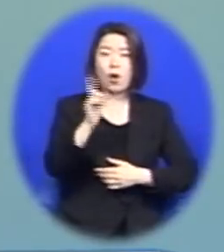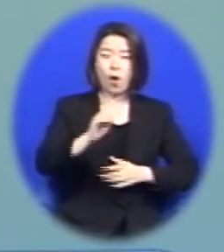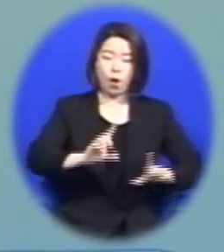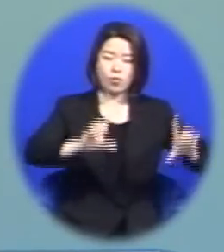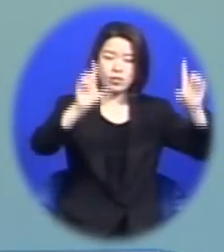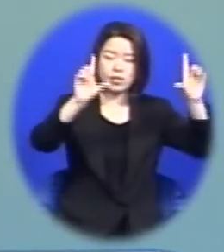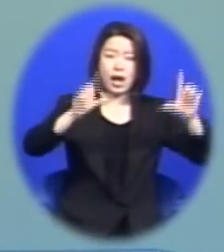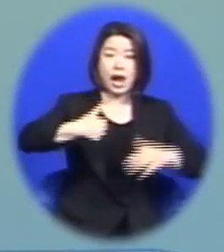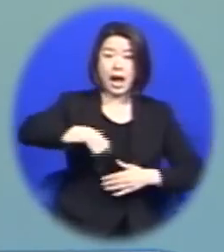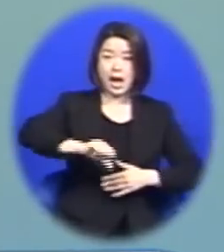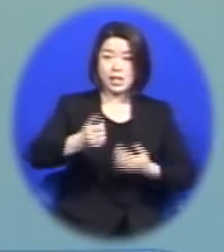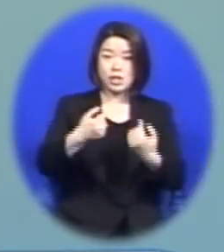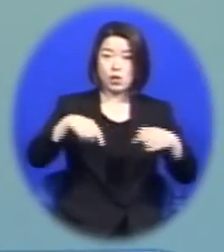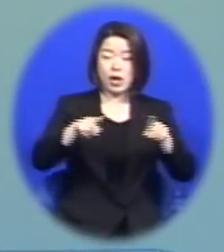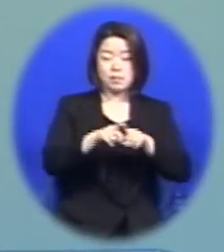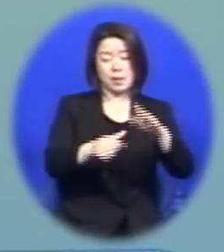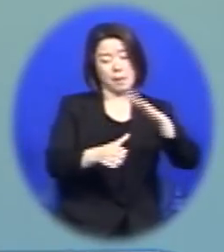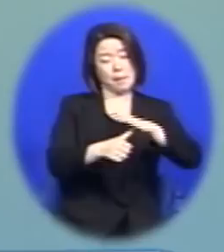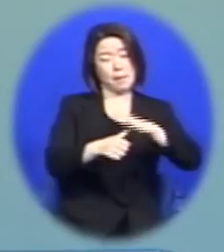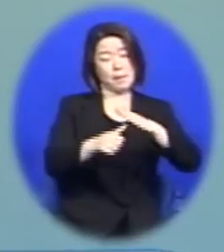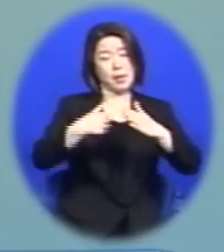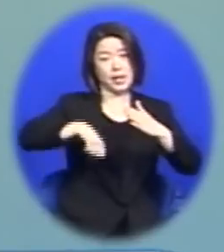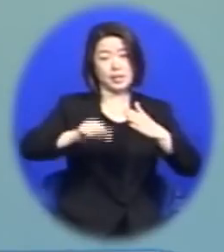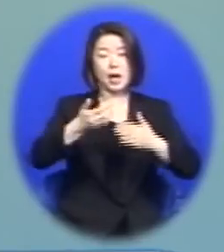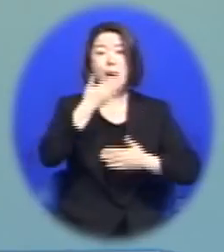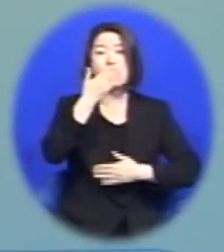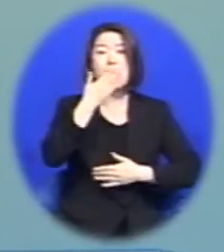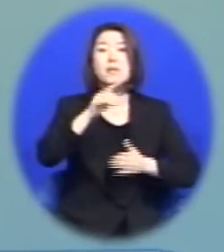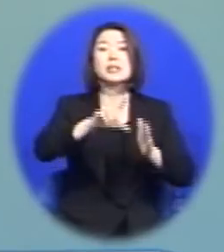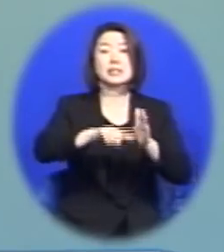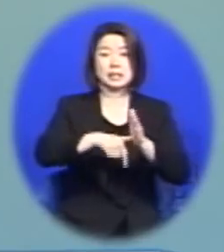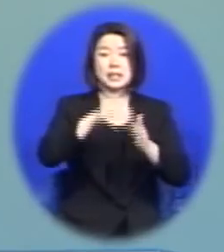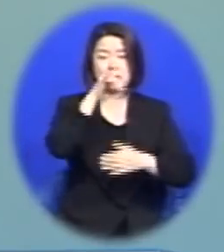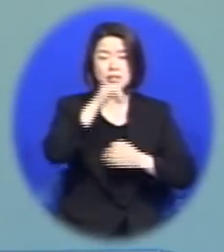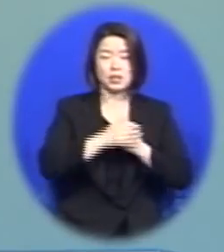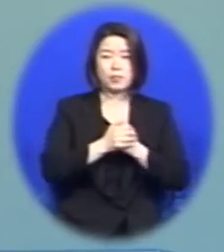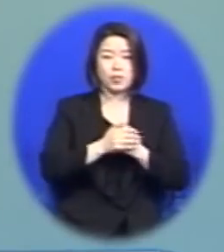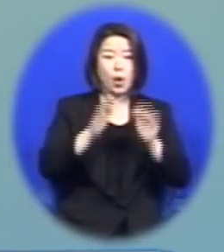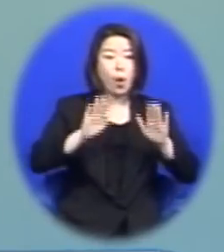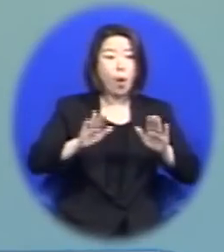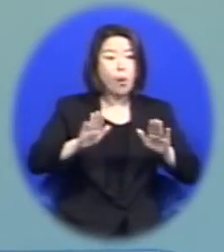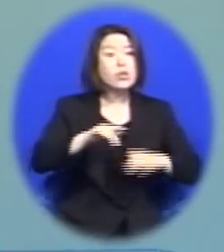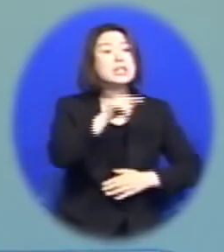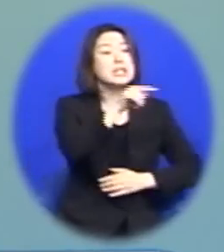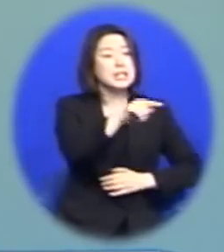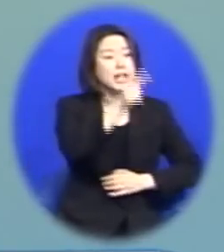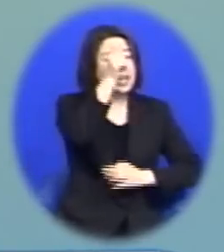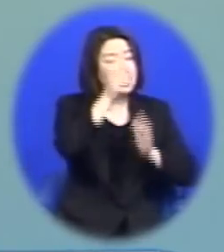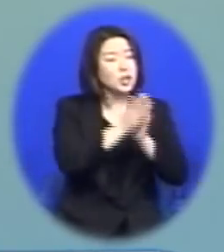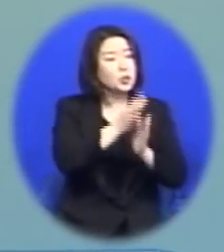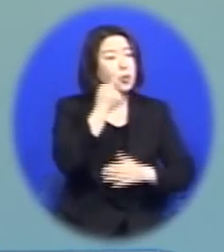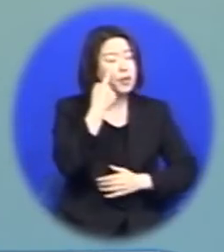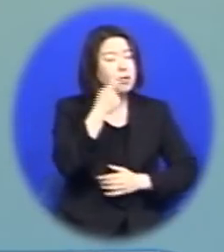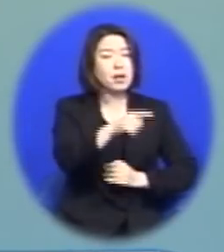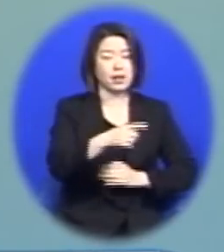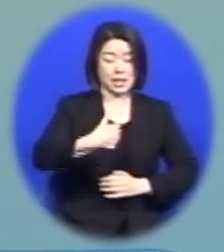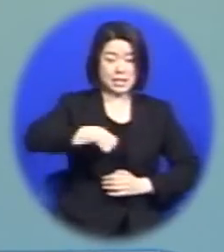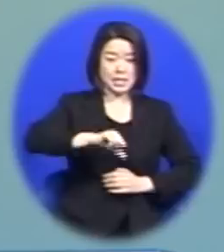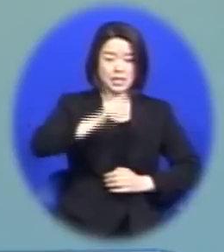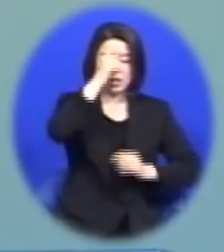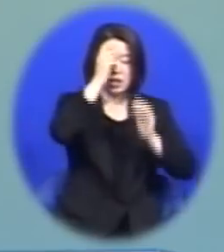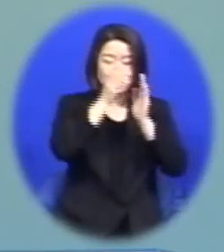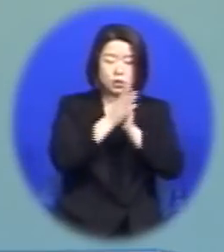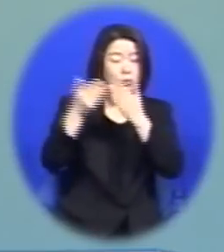있었어요 아주 어디나 들이에요 목사님이 오늘은 너가 기도해라 이 아들이 기도하는데 하나님이